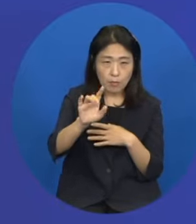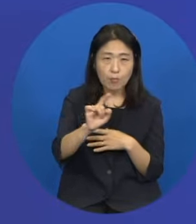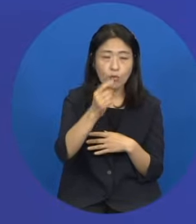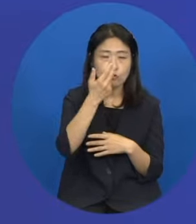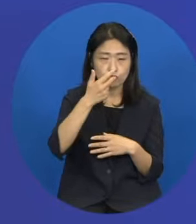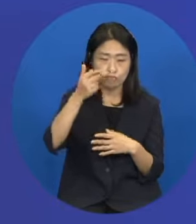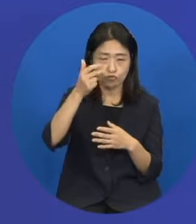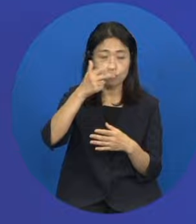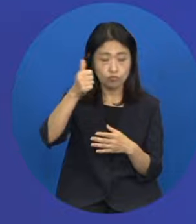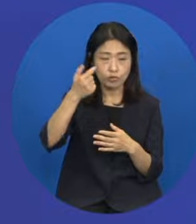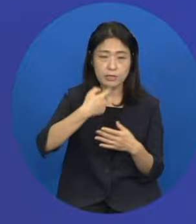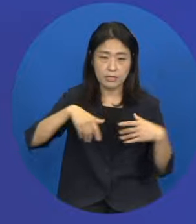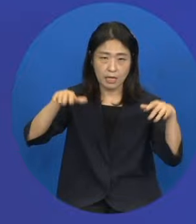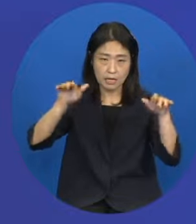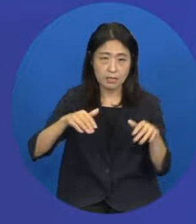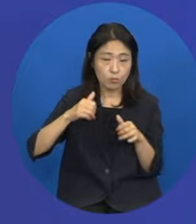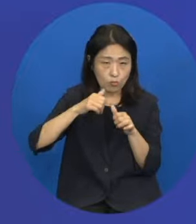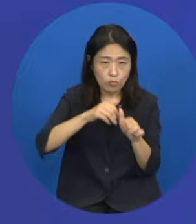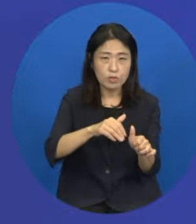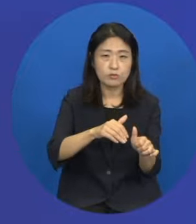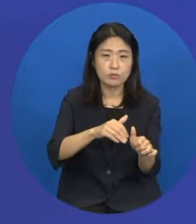거예요.